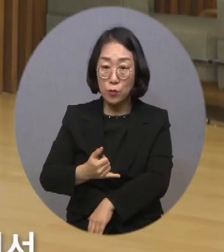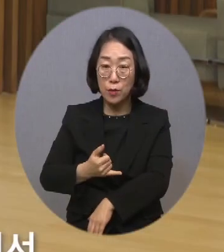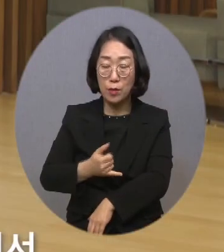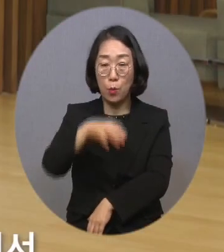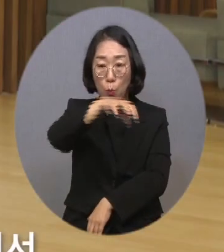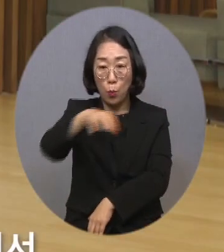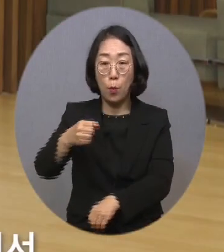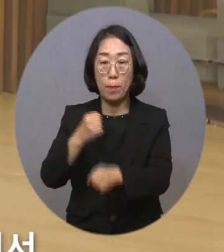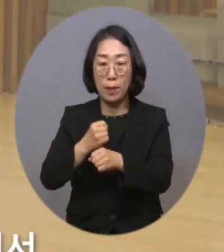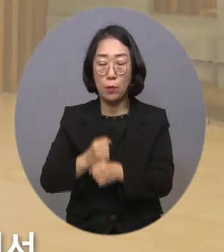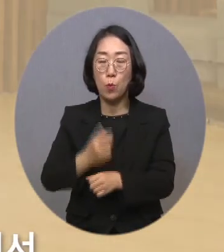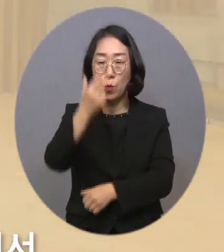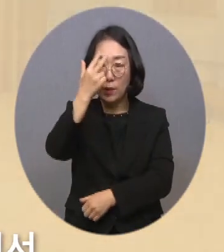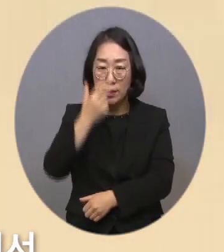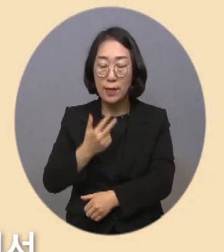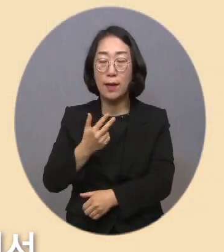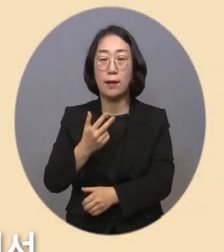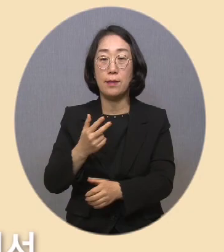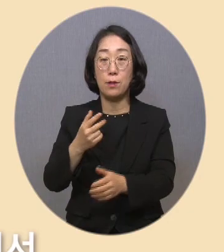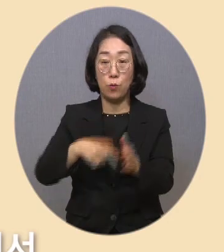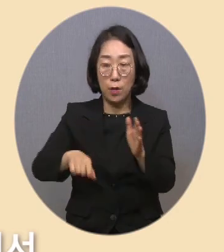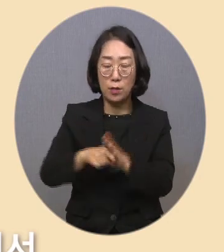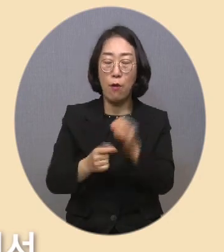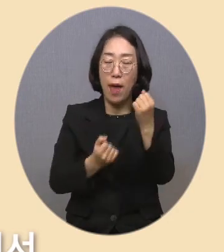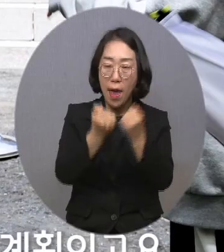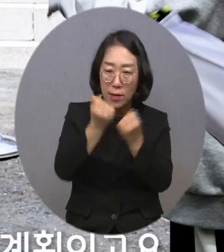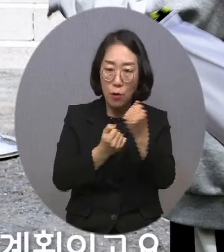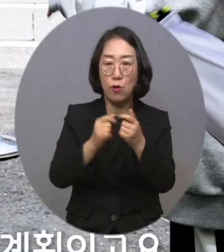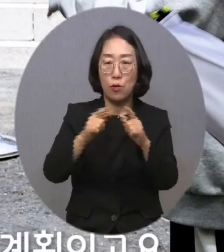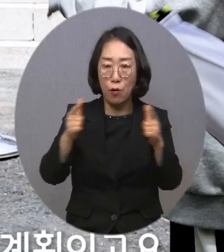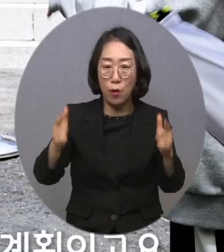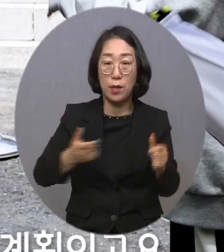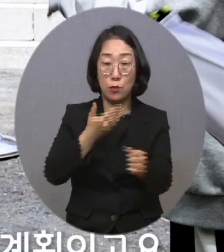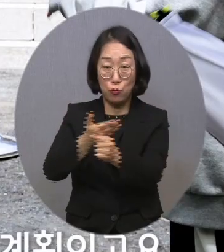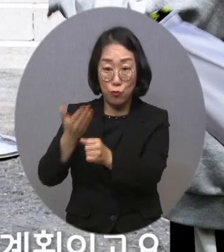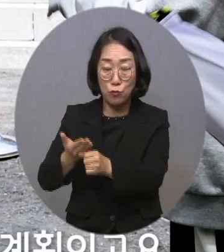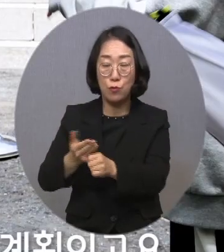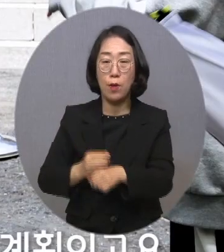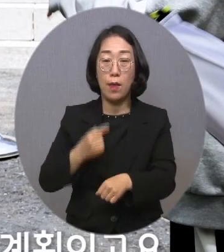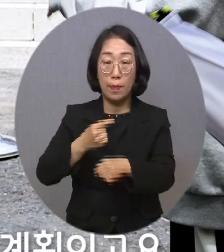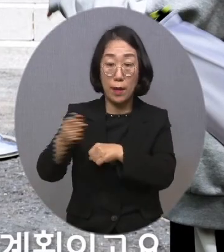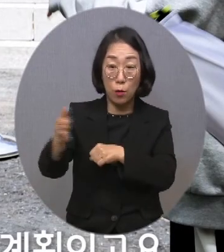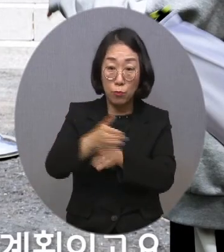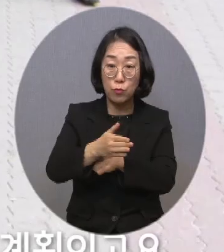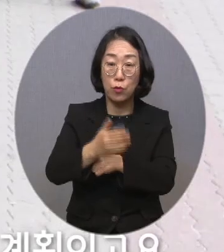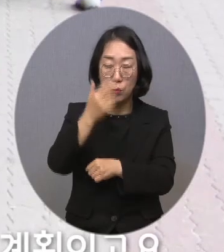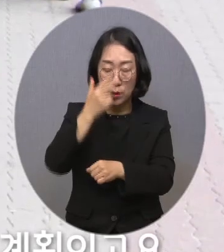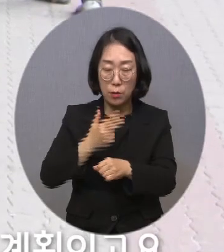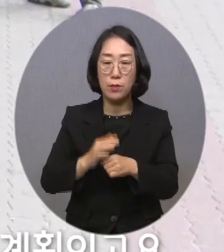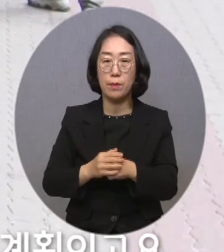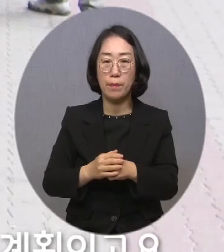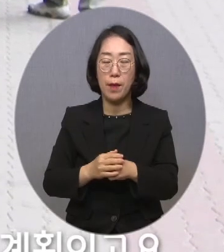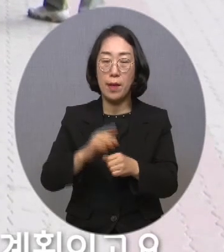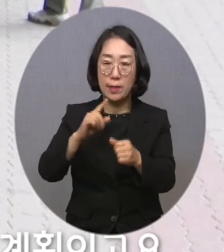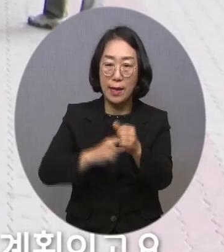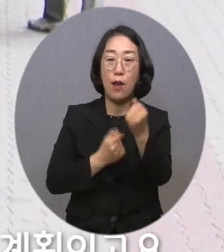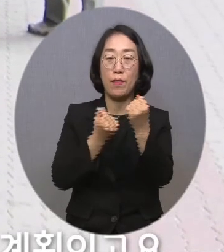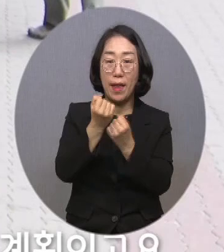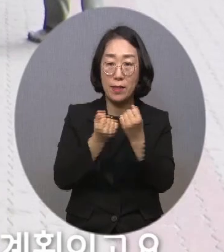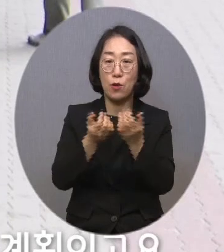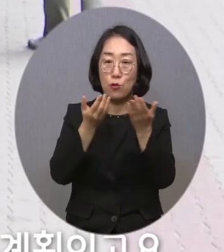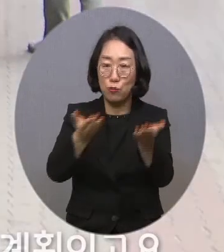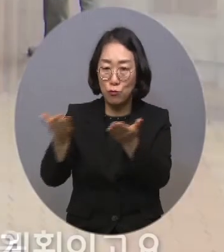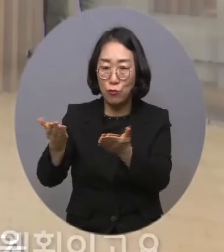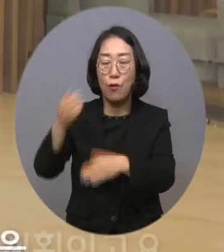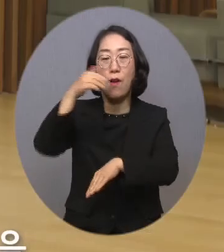그리고 시각 장애인들을 위한 다양한 해설서를 만들어서 내년부터는 시각 장애인 대상 자연 해설 프로그램을 운영을